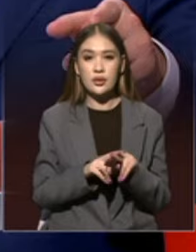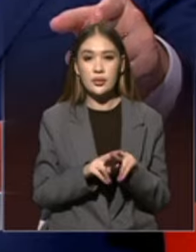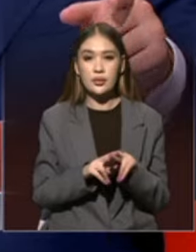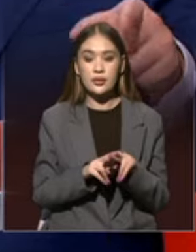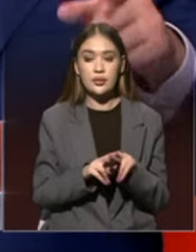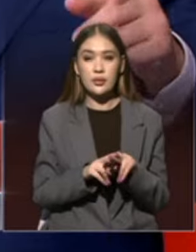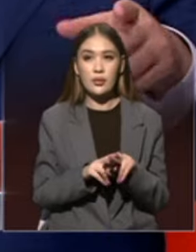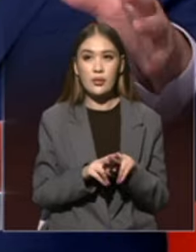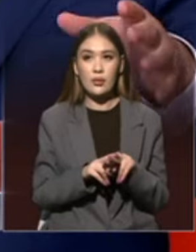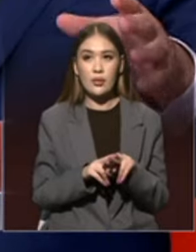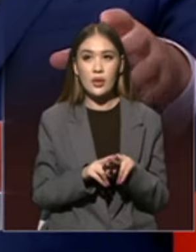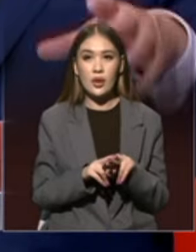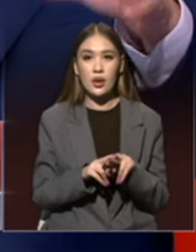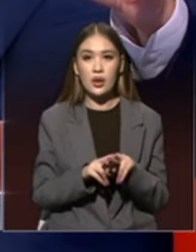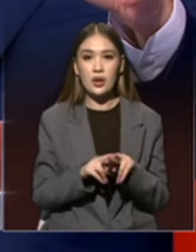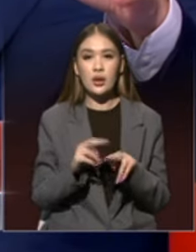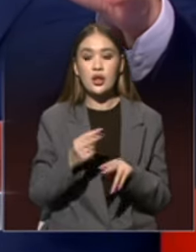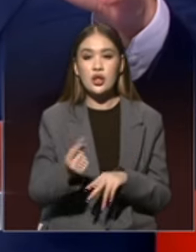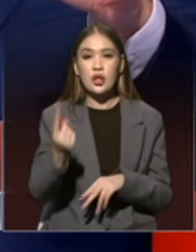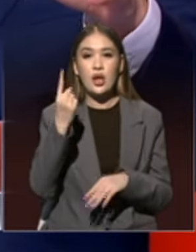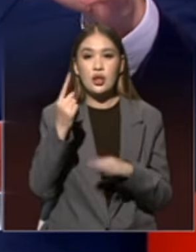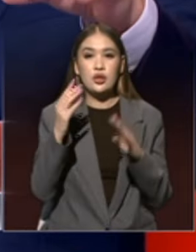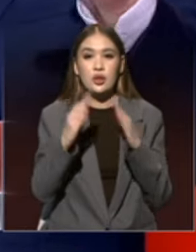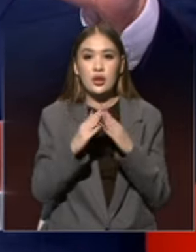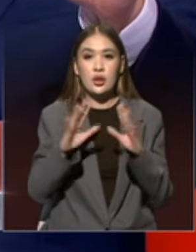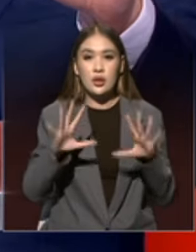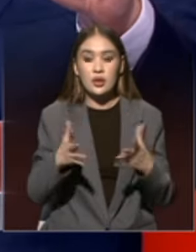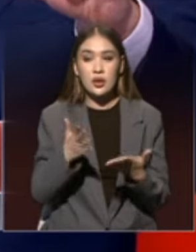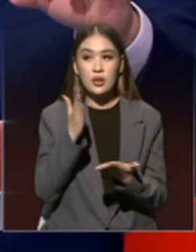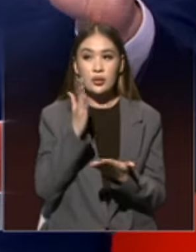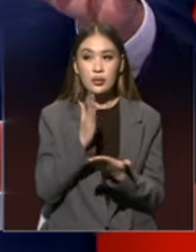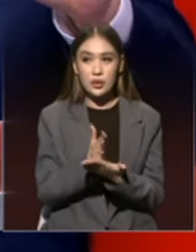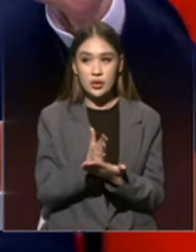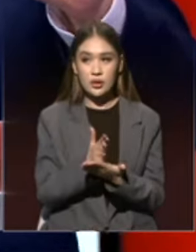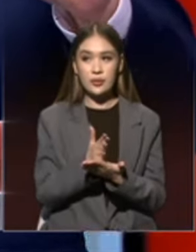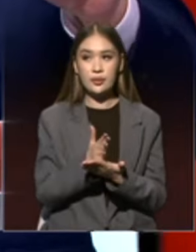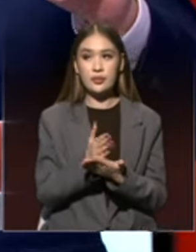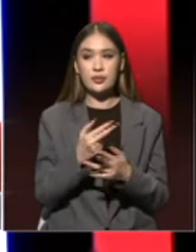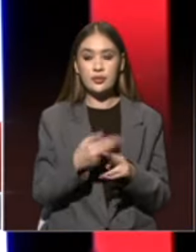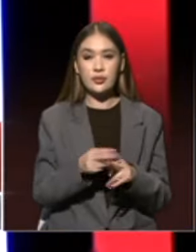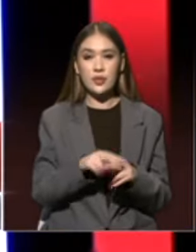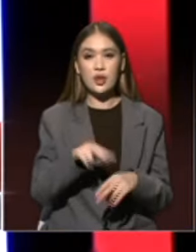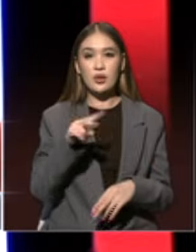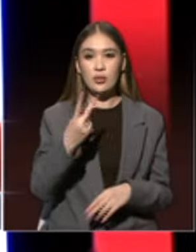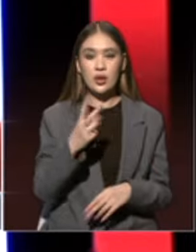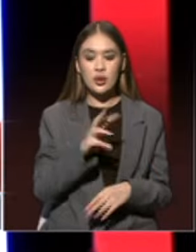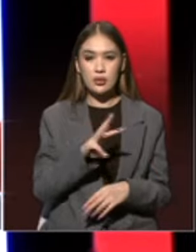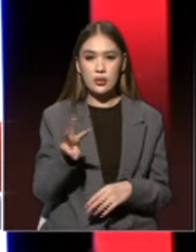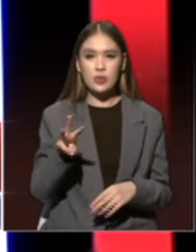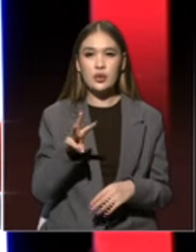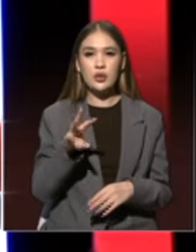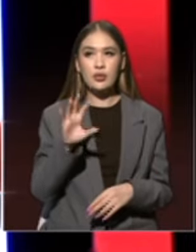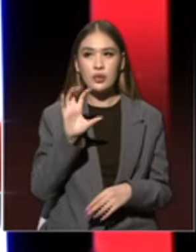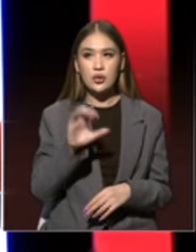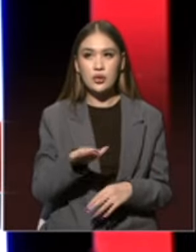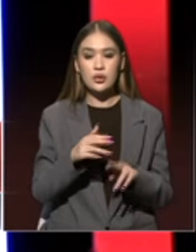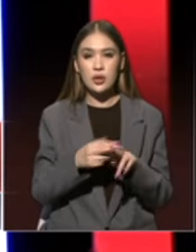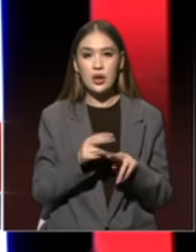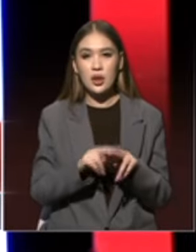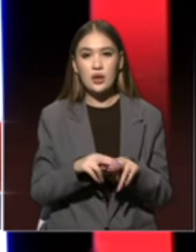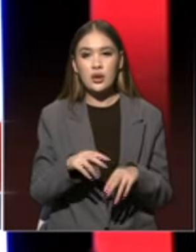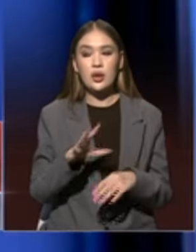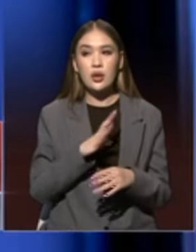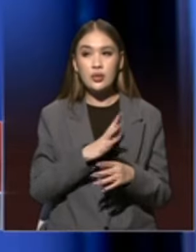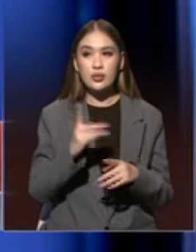Бұл жерде мысалы жалғыз үй болса, жалғыз үй болса 22 миллион 500 мың теңге беріледі. Егер бір бекітілген